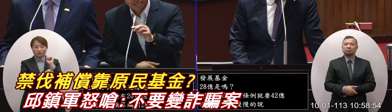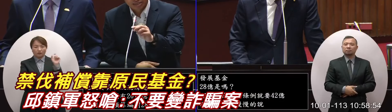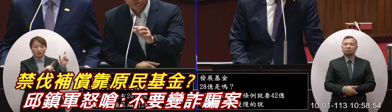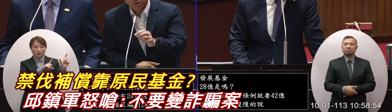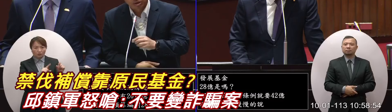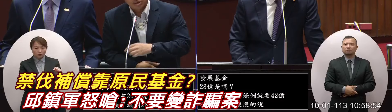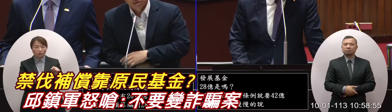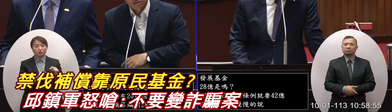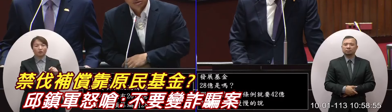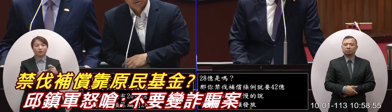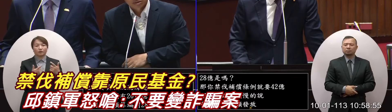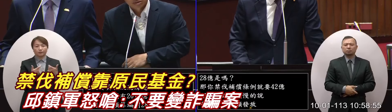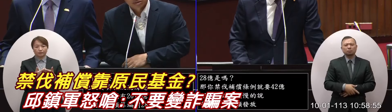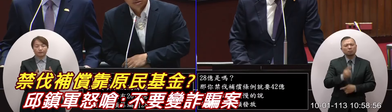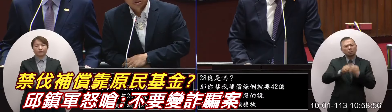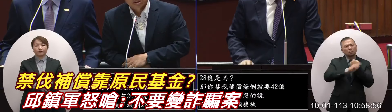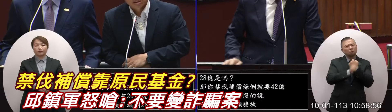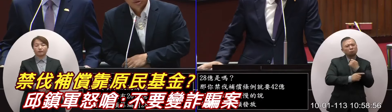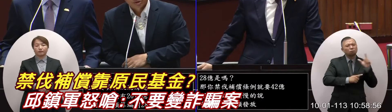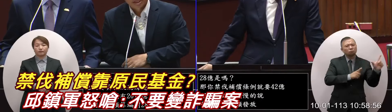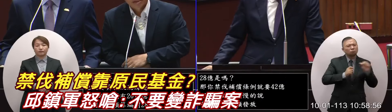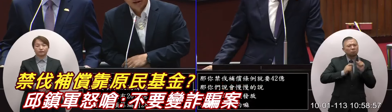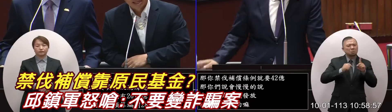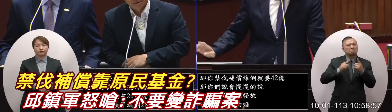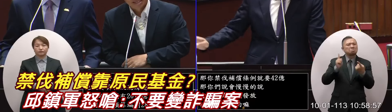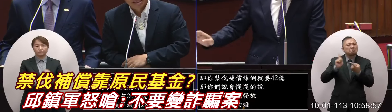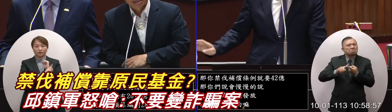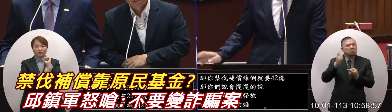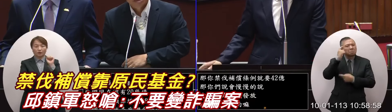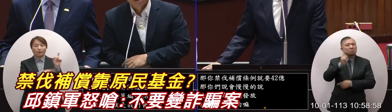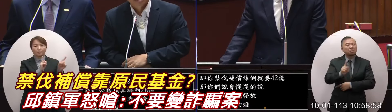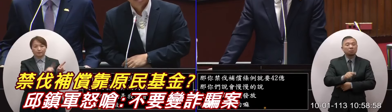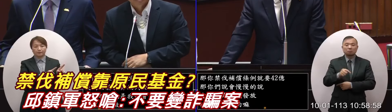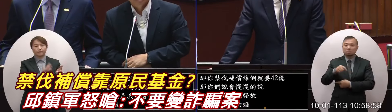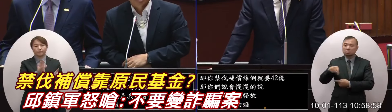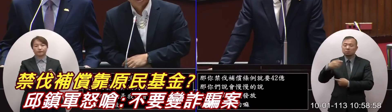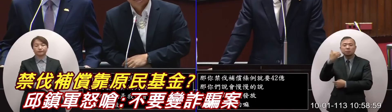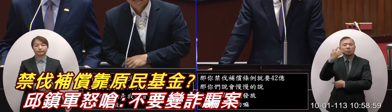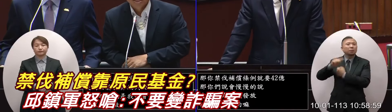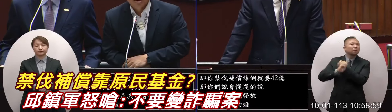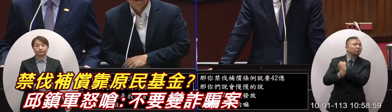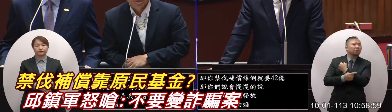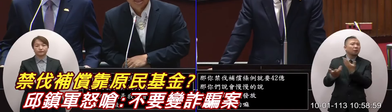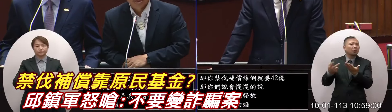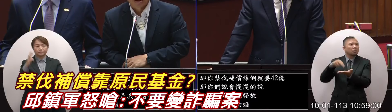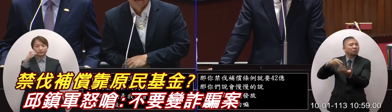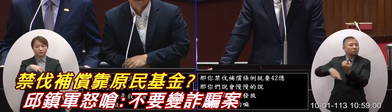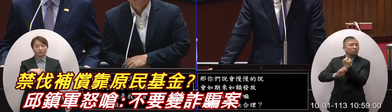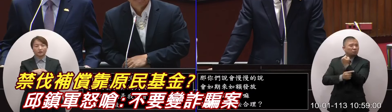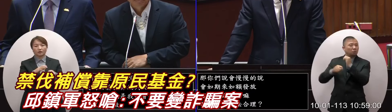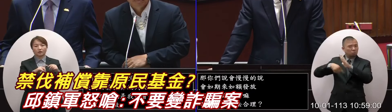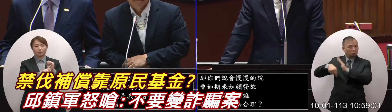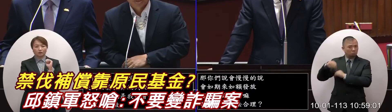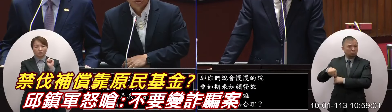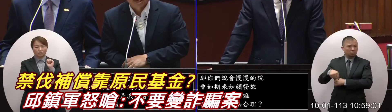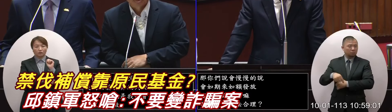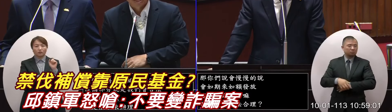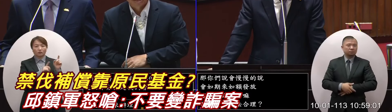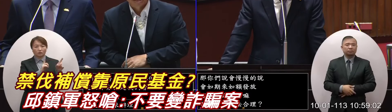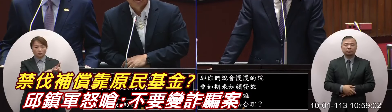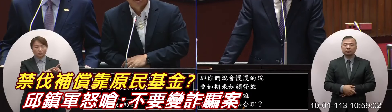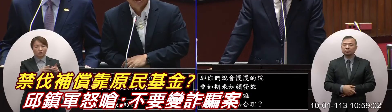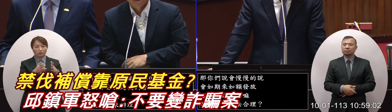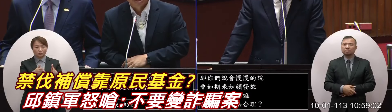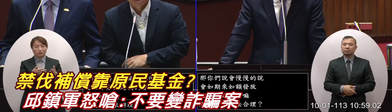理的来做。 什么叫做合法合理？ 就依法来办。 立法院的法还是合理？ 我想行政机关就是依法来处理我